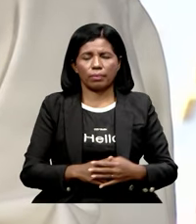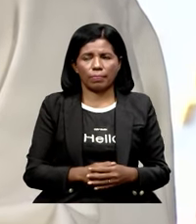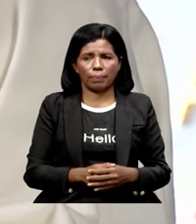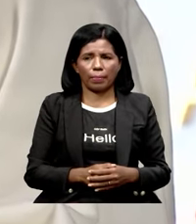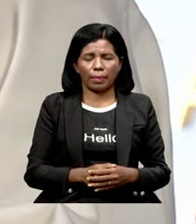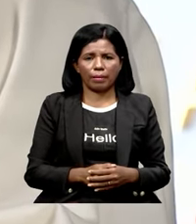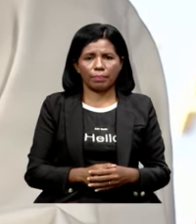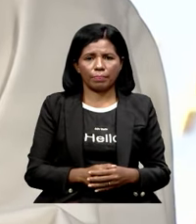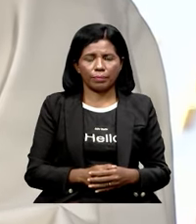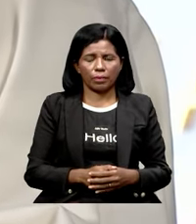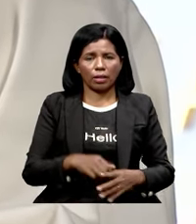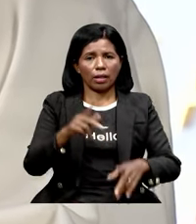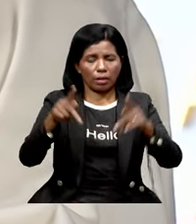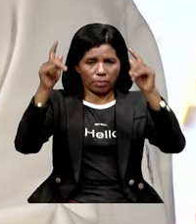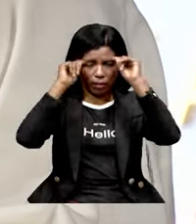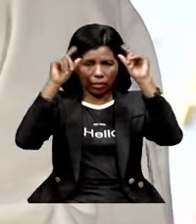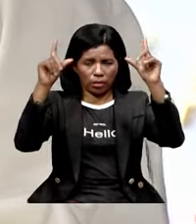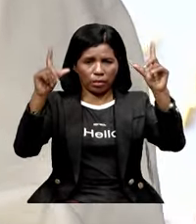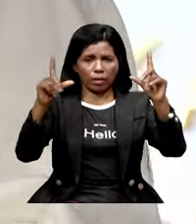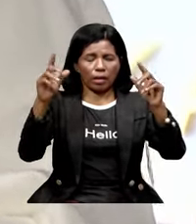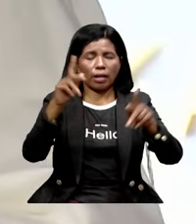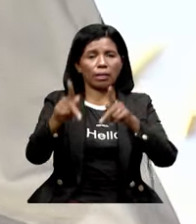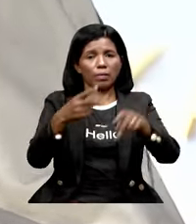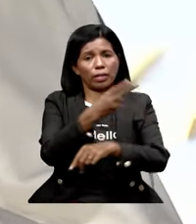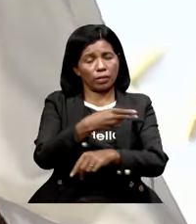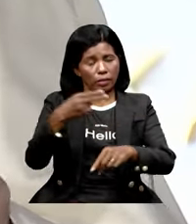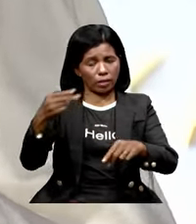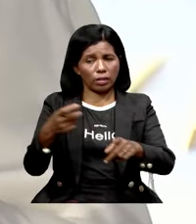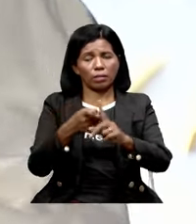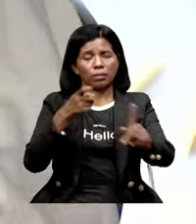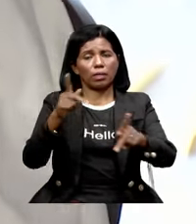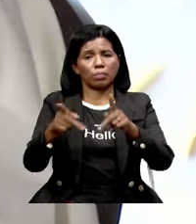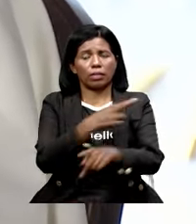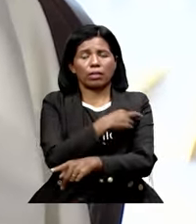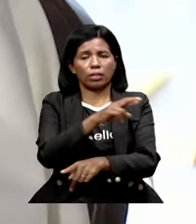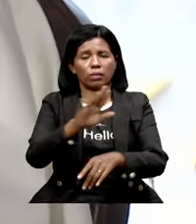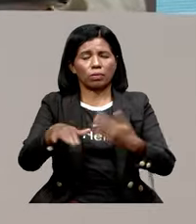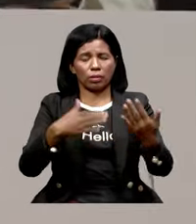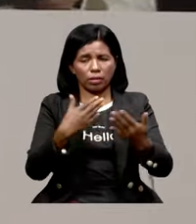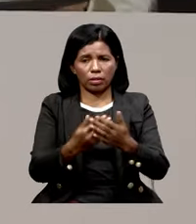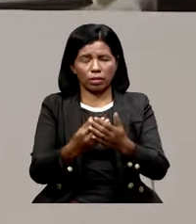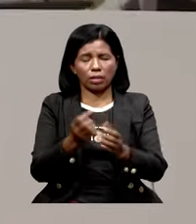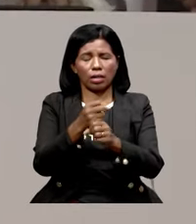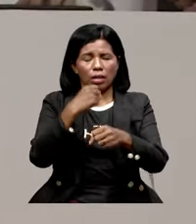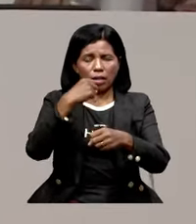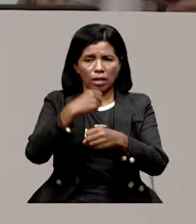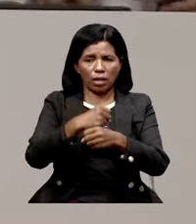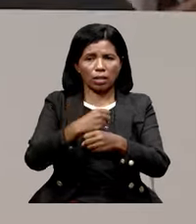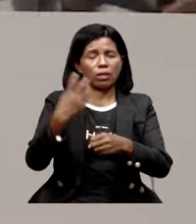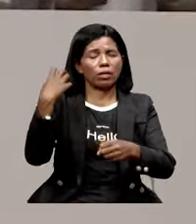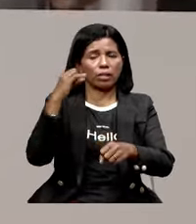Seorang warga negara Indonesia saudara kita dari umat Kristiani membangun masjid ini dengan visi